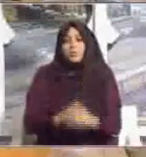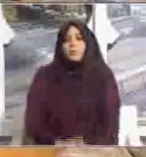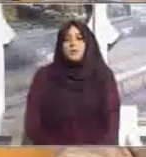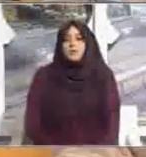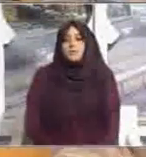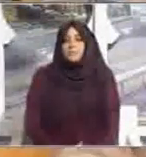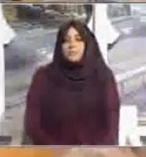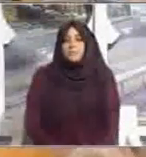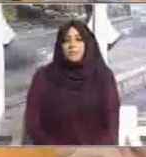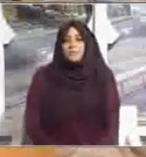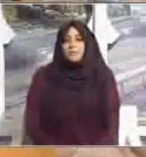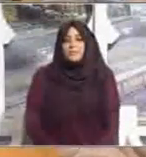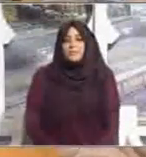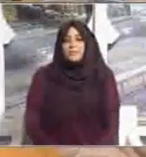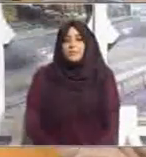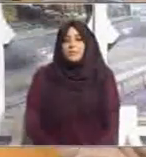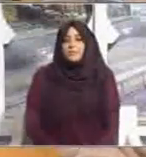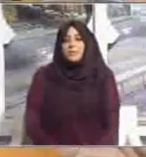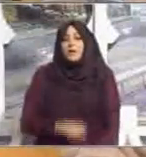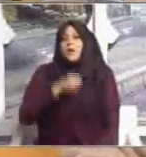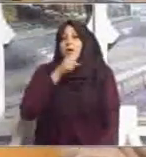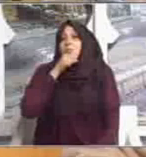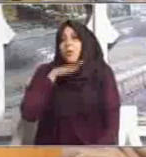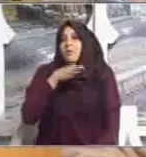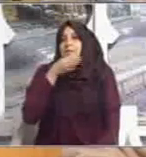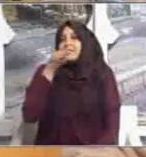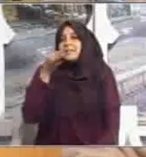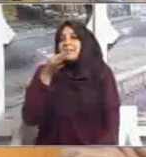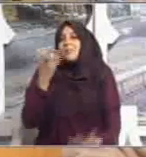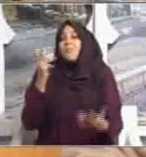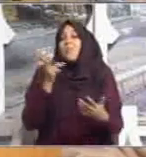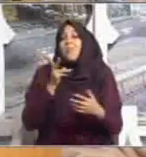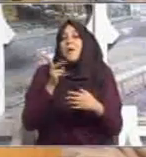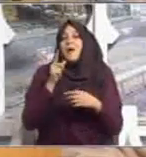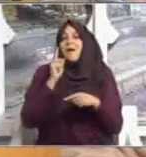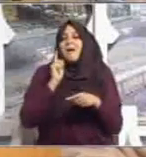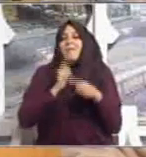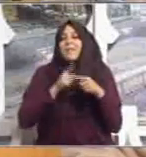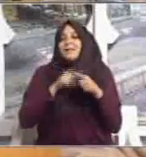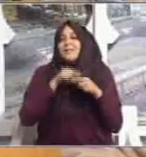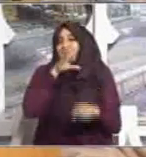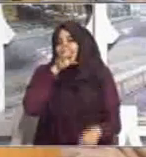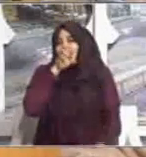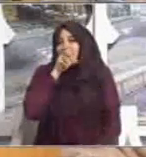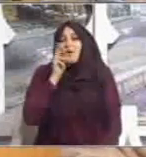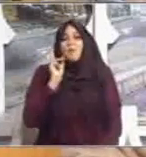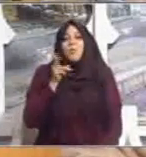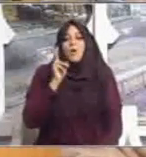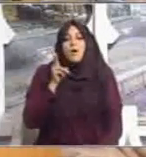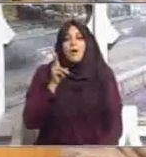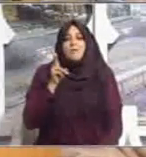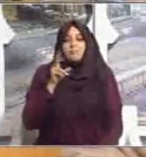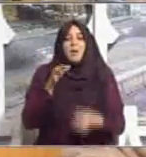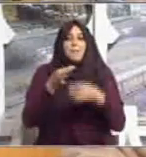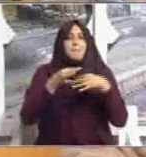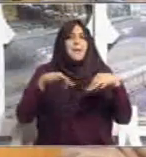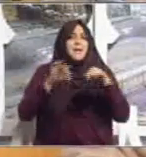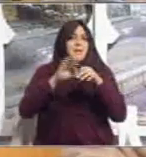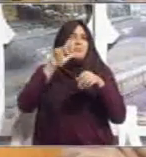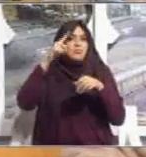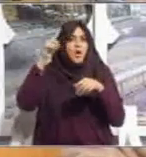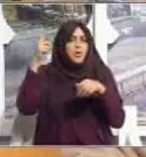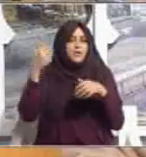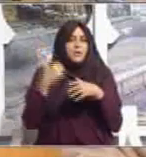شوف الشيخ محمد، حكمة النبي صلى الله عليه وسلم في تحريم هذا الأمر، الآن في بعض البلدان غيرنا